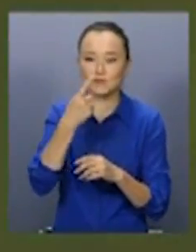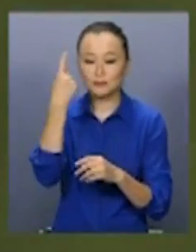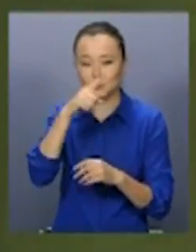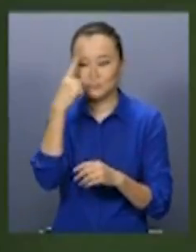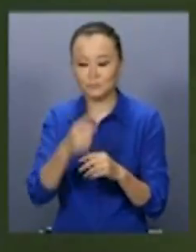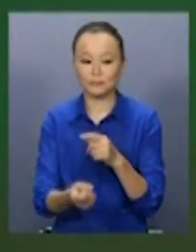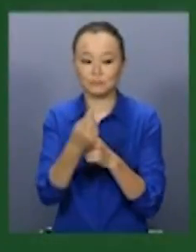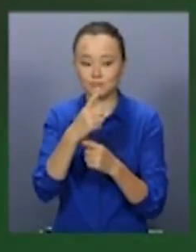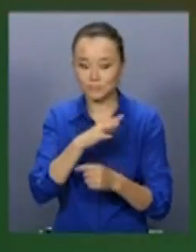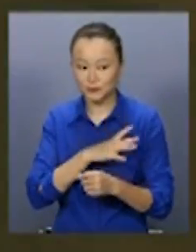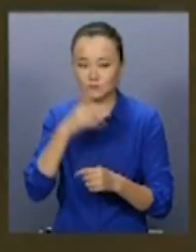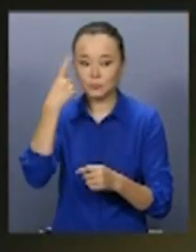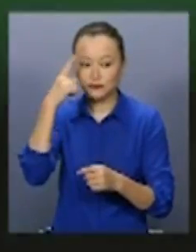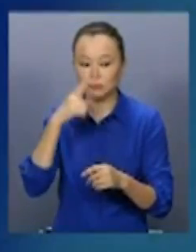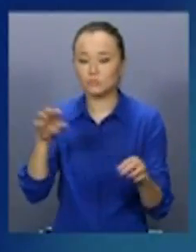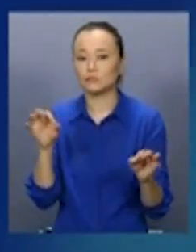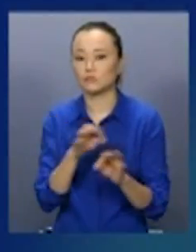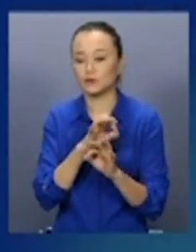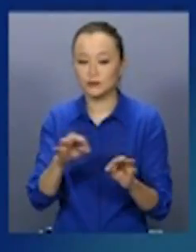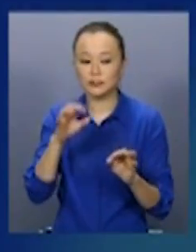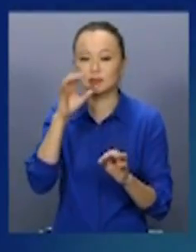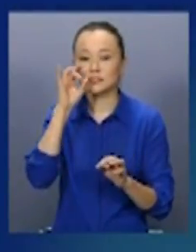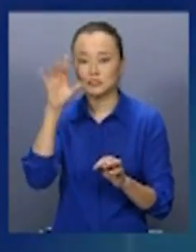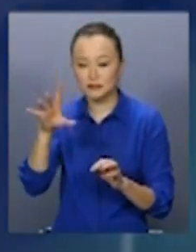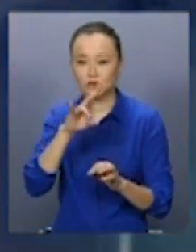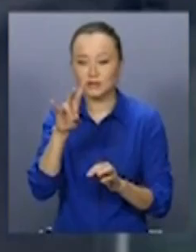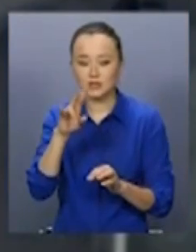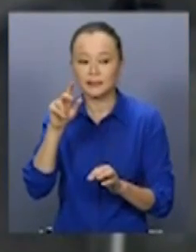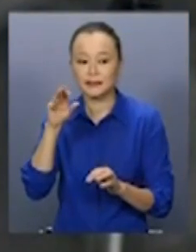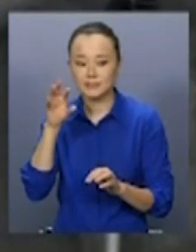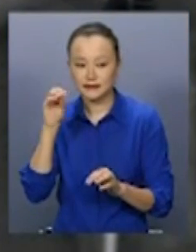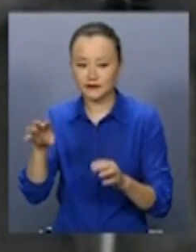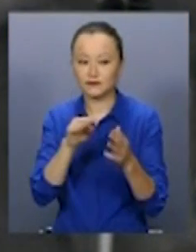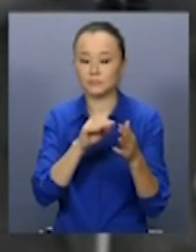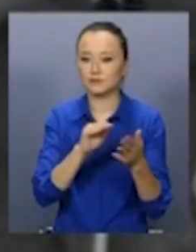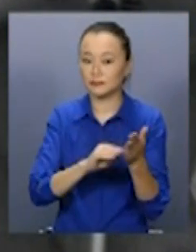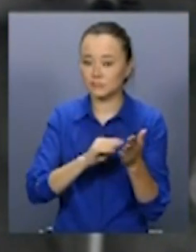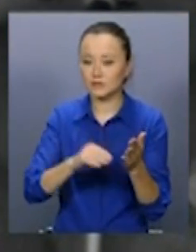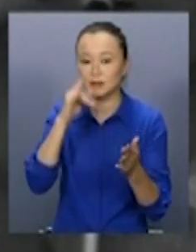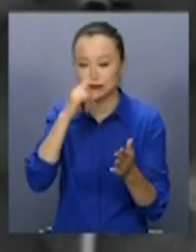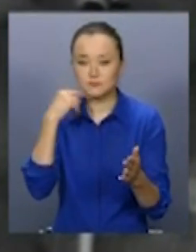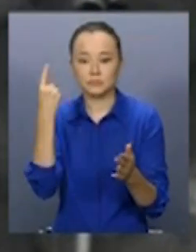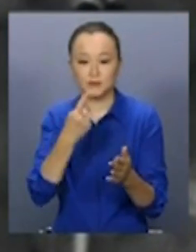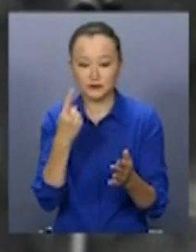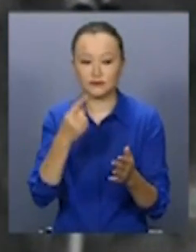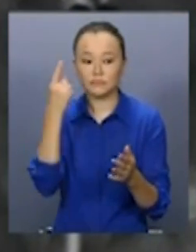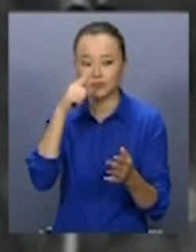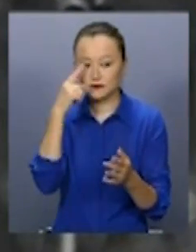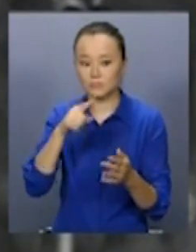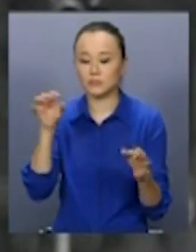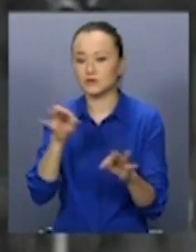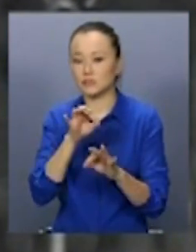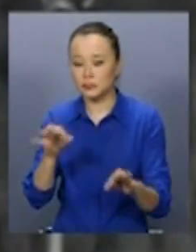мультфильмі пайда болды. Мультфильм музыкасын белгілі сазгер Нұрғиса Тілендиев жазды. Қазақтың тұңғыш мультфильмі ұлттық музыкалық